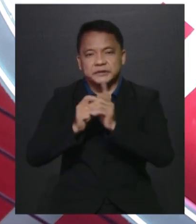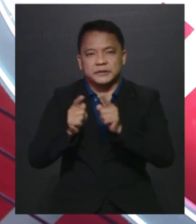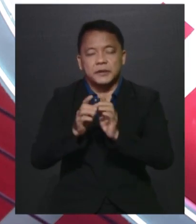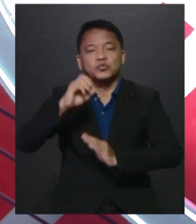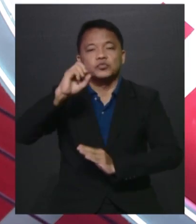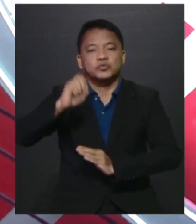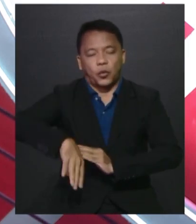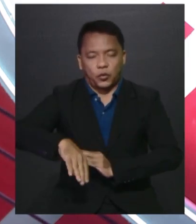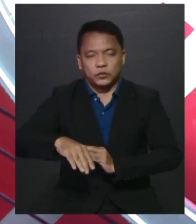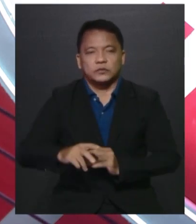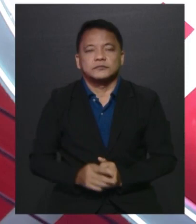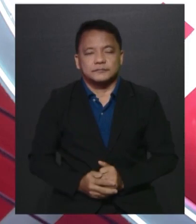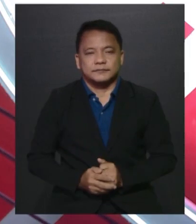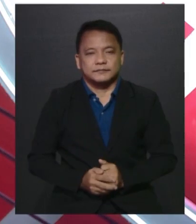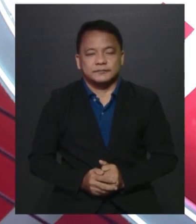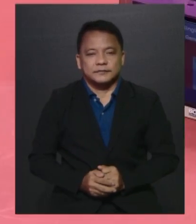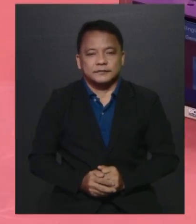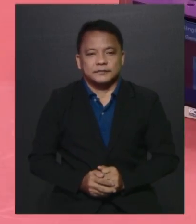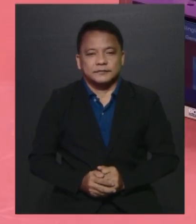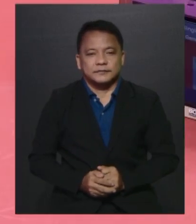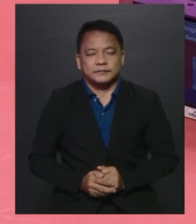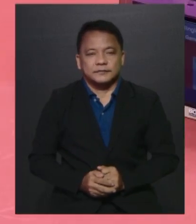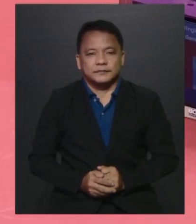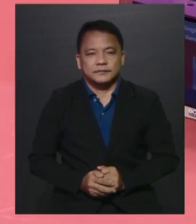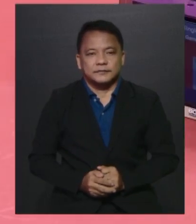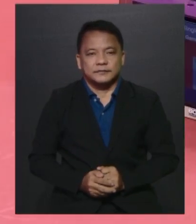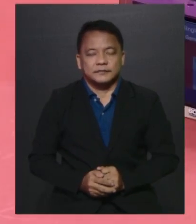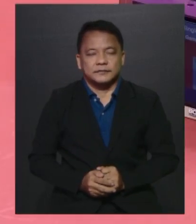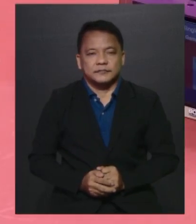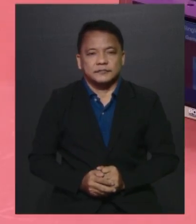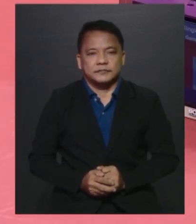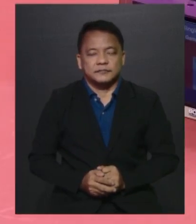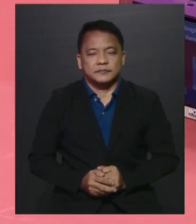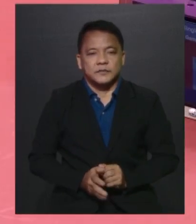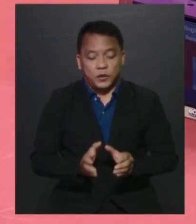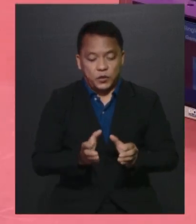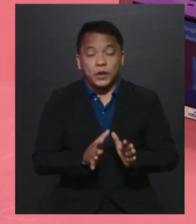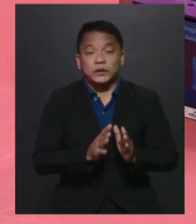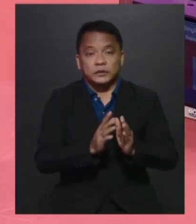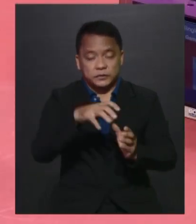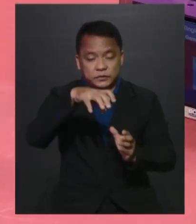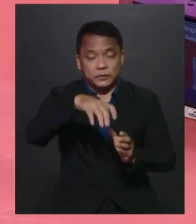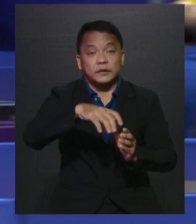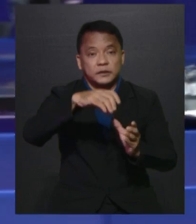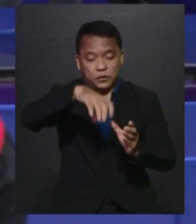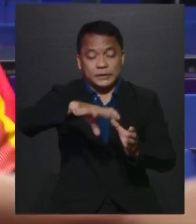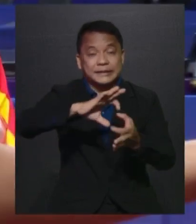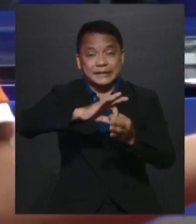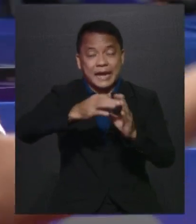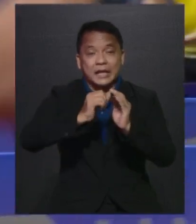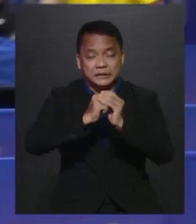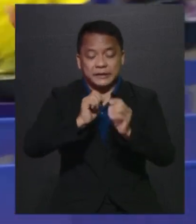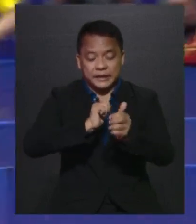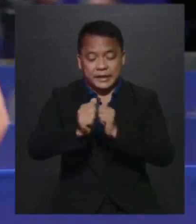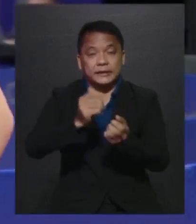ให้ตกรอบ32คนสุดท้ายค่ะที่กงชูคณาสปอร์ตพาร์คยิมเนเซียมนะคะในการแข่ง